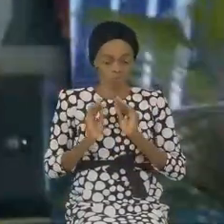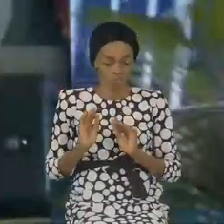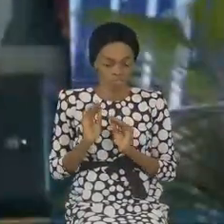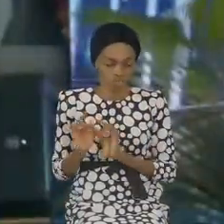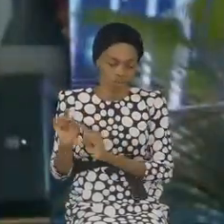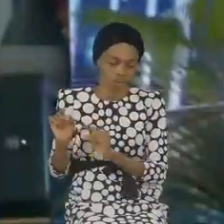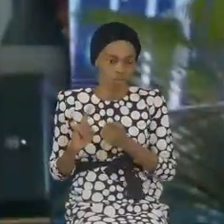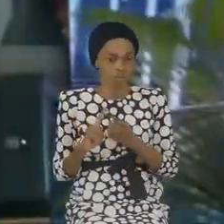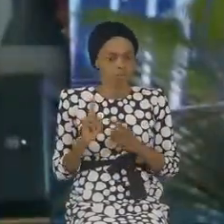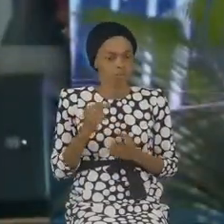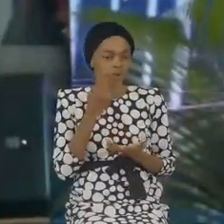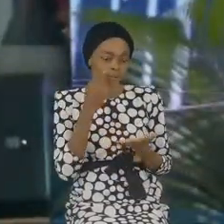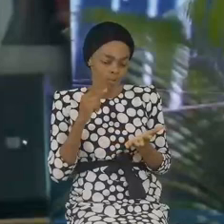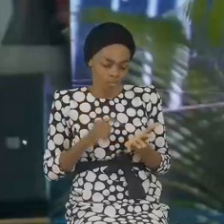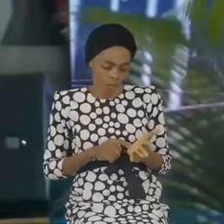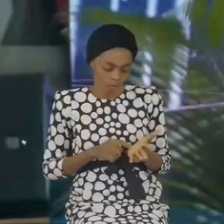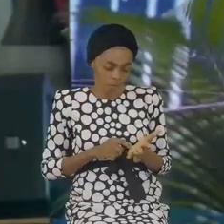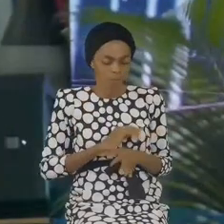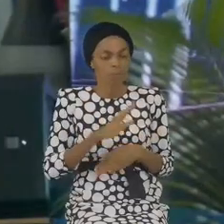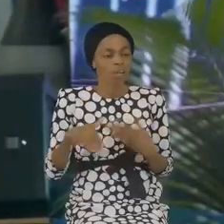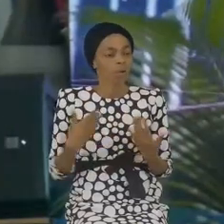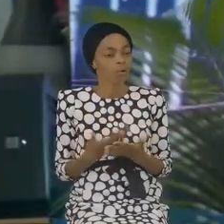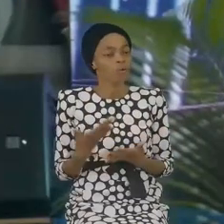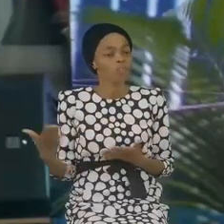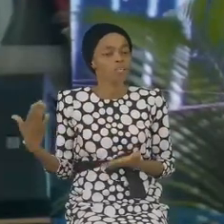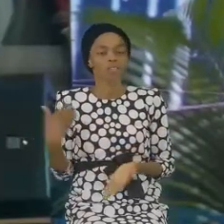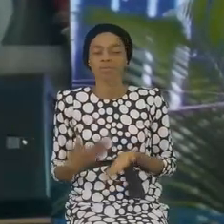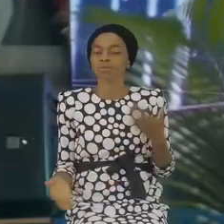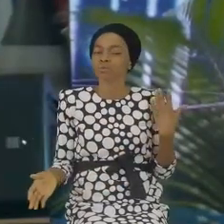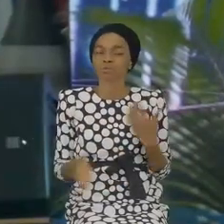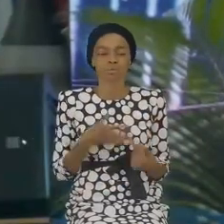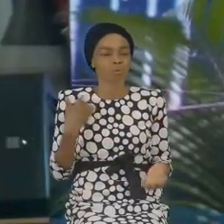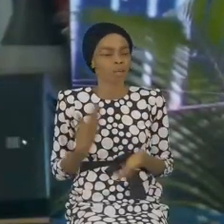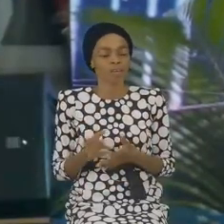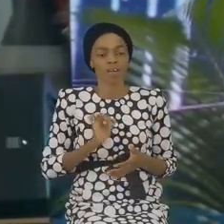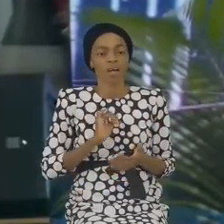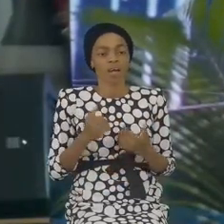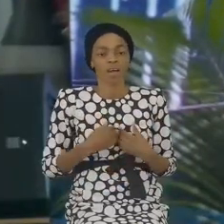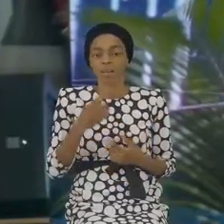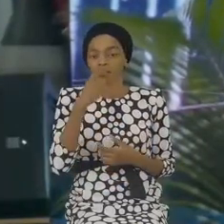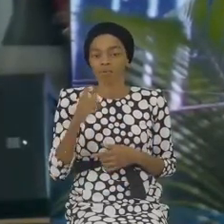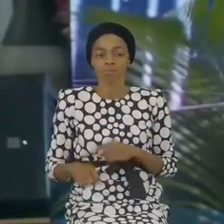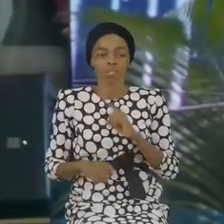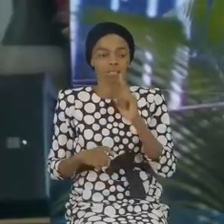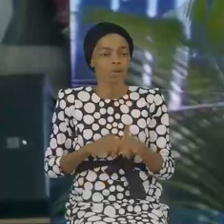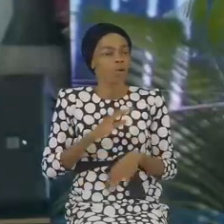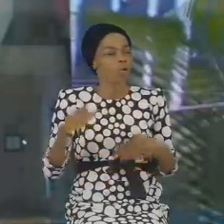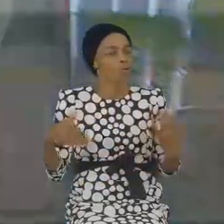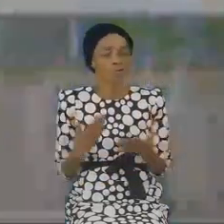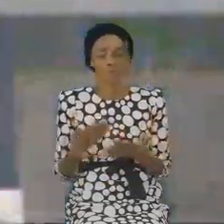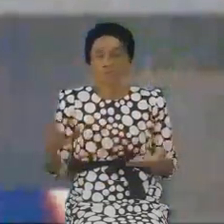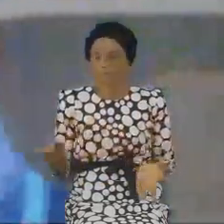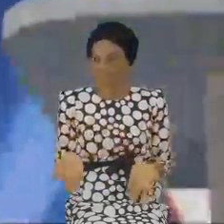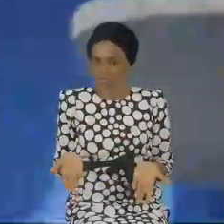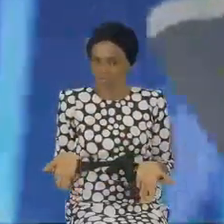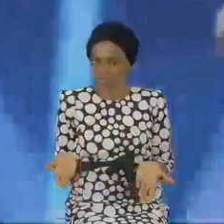observer tout ce que je vous ai prescrit. Tout ce que je vous ai prescrit. Tout ce que je vous... Ah, cela veut